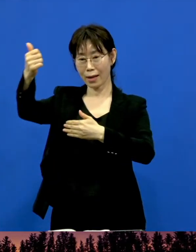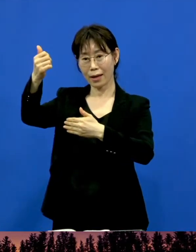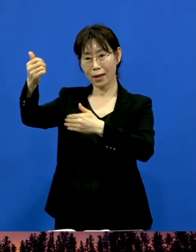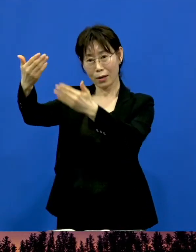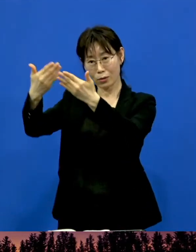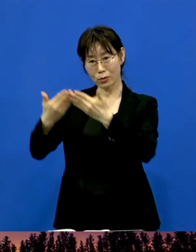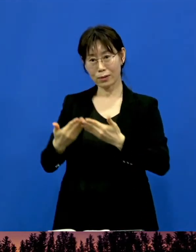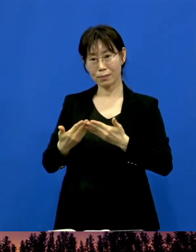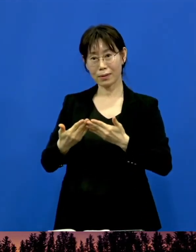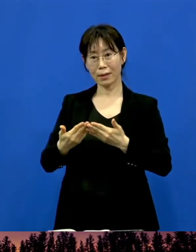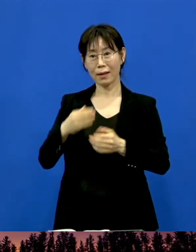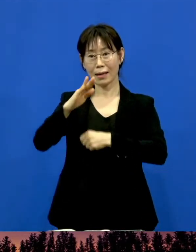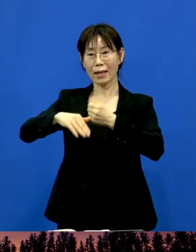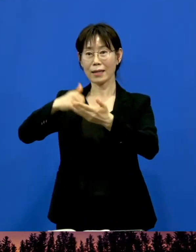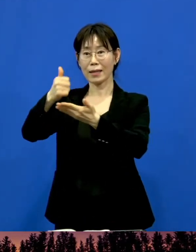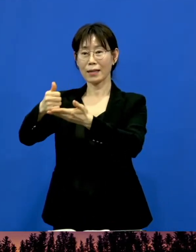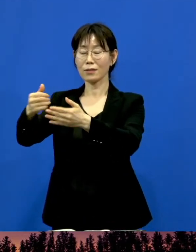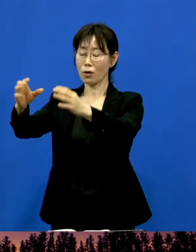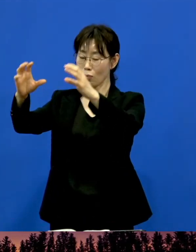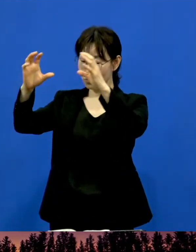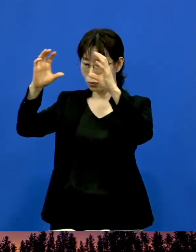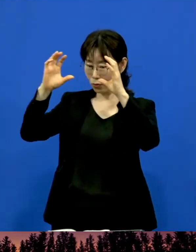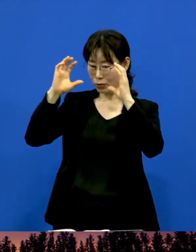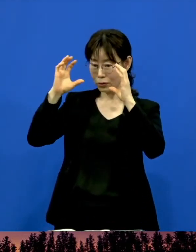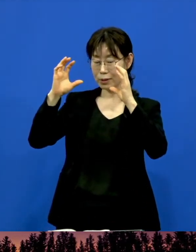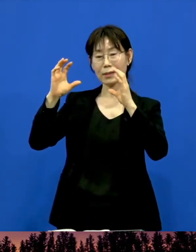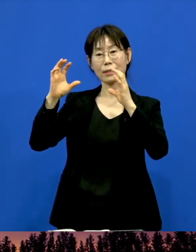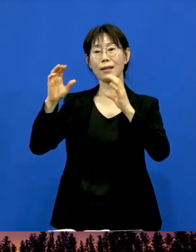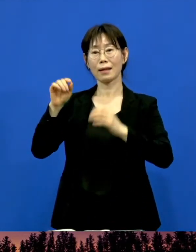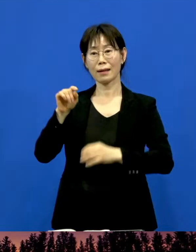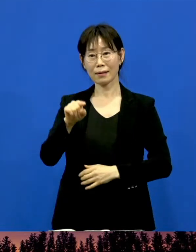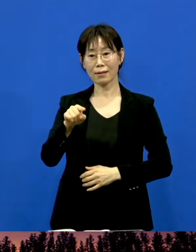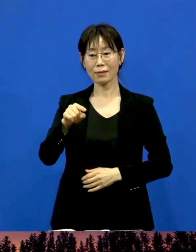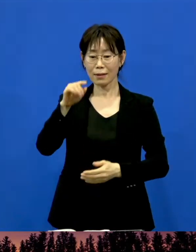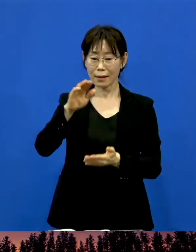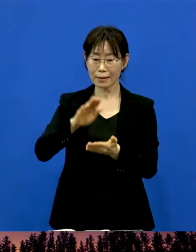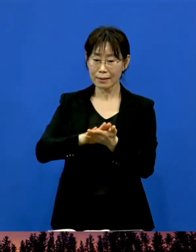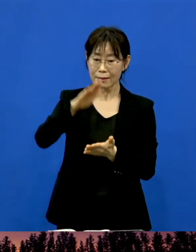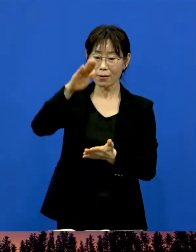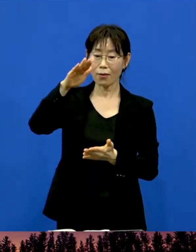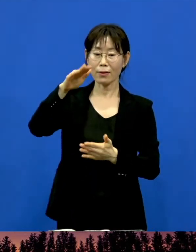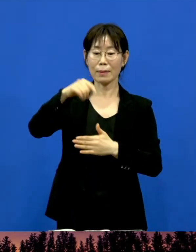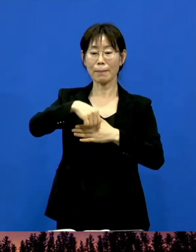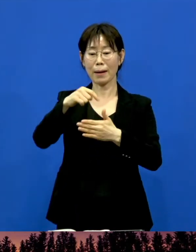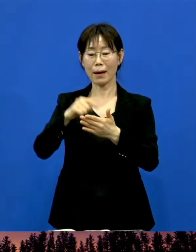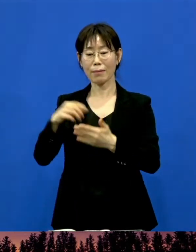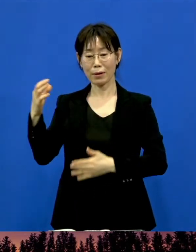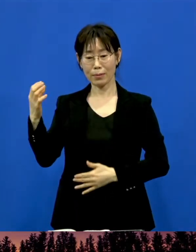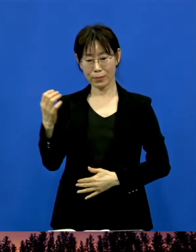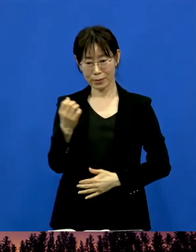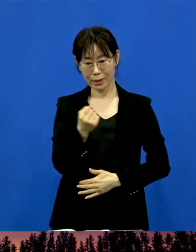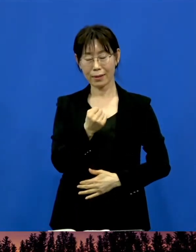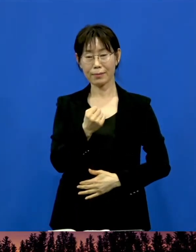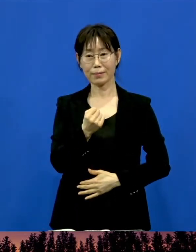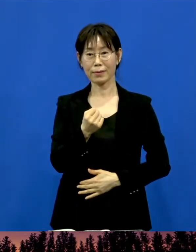하나님이 우리 마음 안에 부어주신 거에 뭐냐는 거예요. 하나님이 우리에게 주신 열망이 있다는, 그걸 붙잡아야 된다는 거예요.